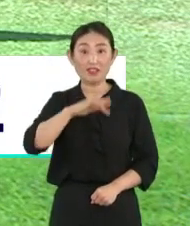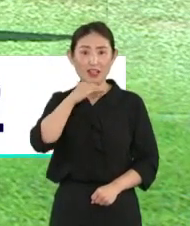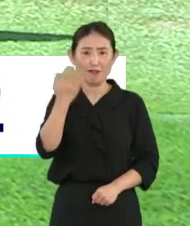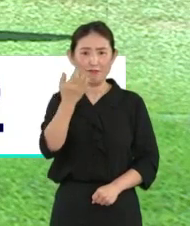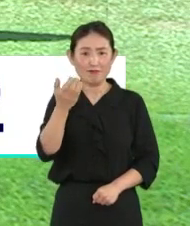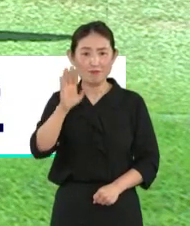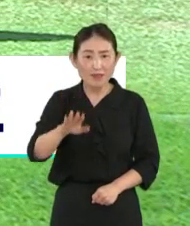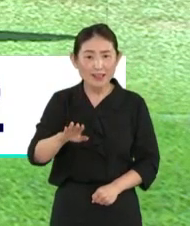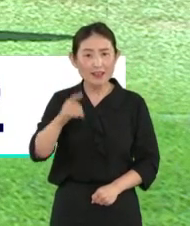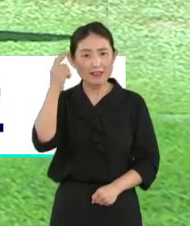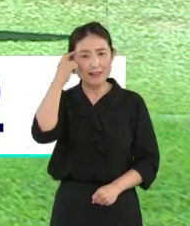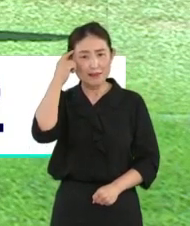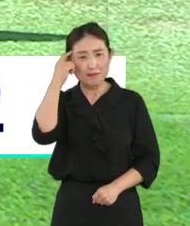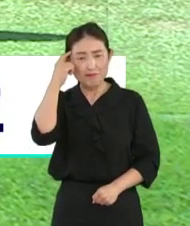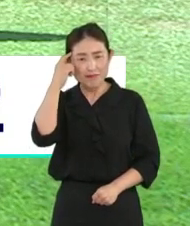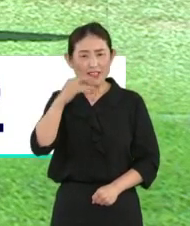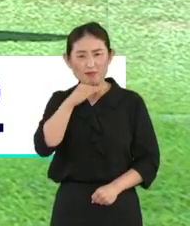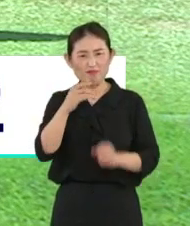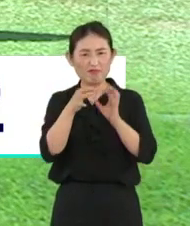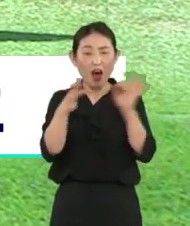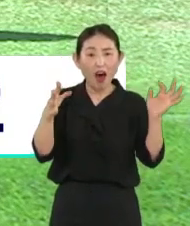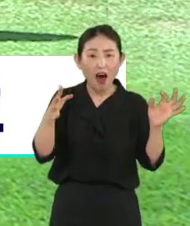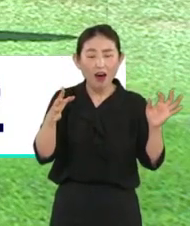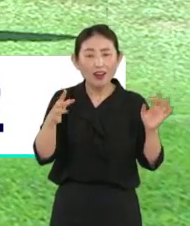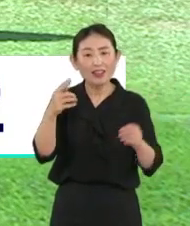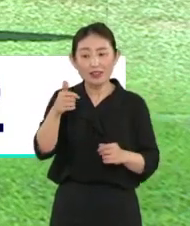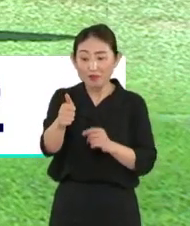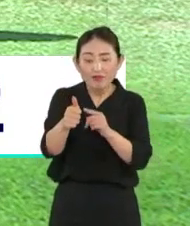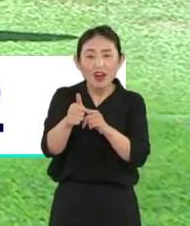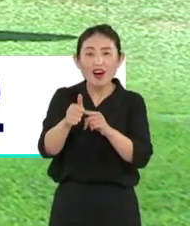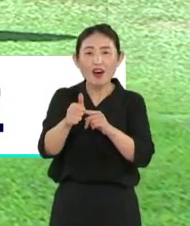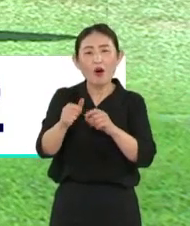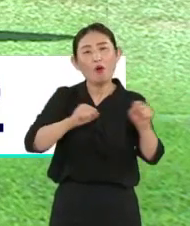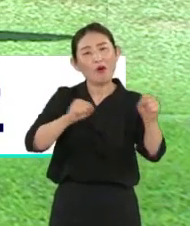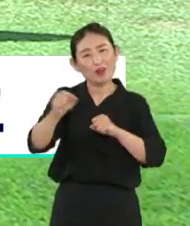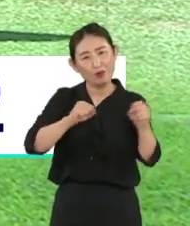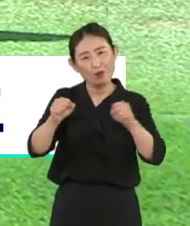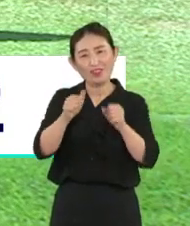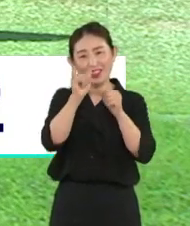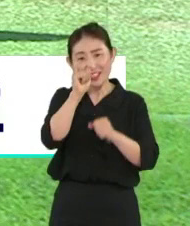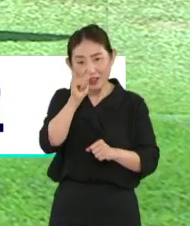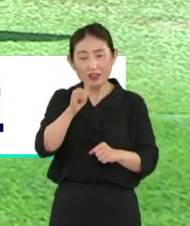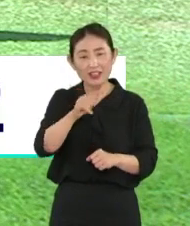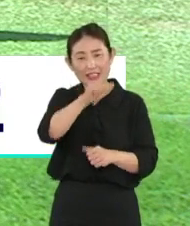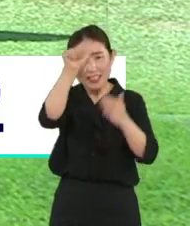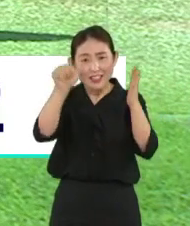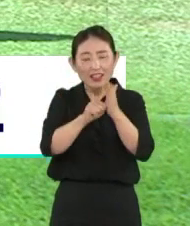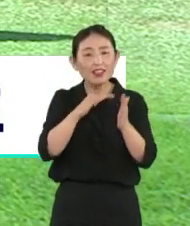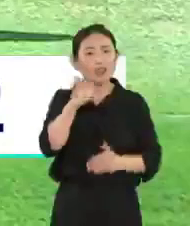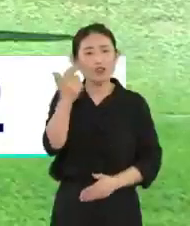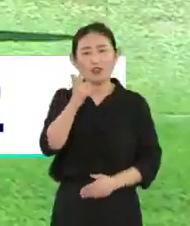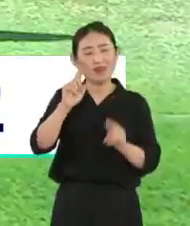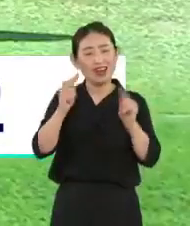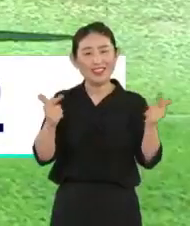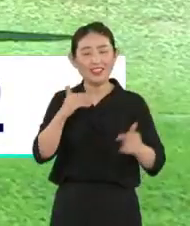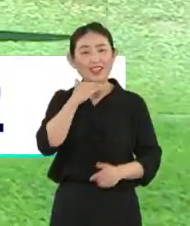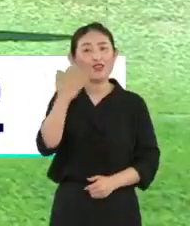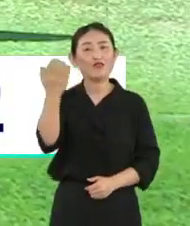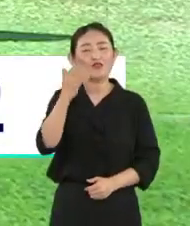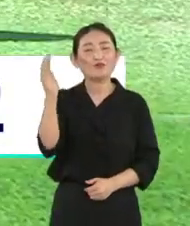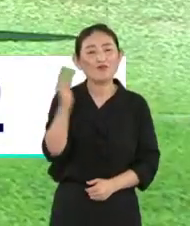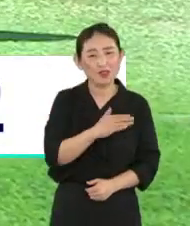나이에 대한 선입견을 깬 주인공이 있습니다 이 어르신에 활동을 지켜보면 인생은 60부터 가 아니라 9 10부터 라는